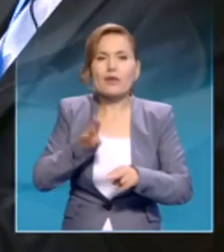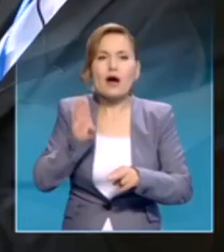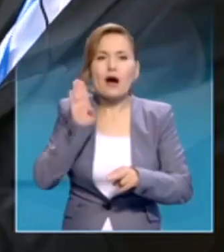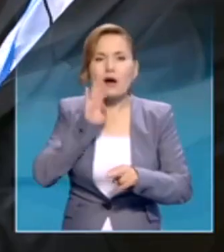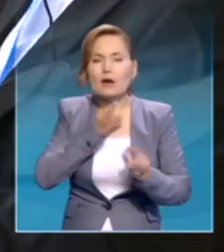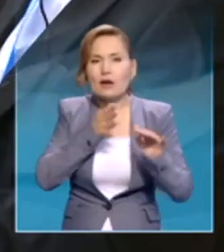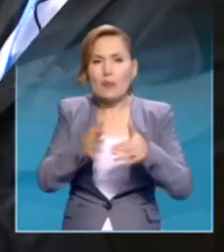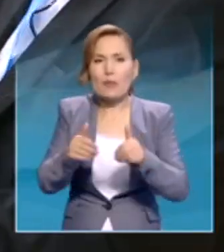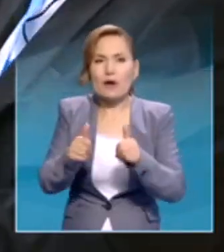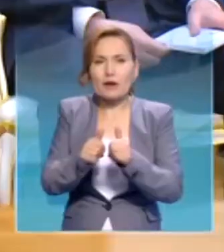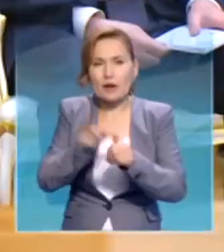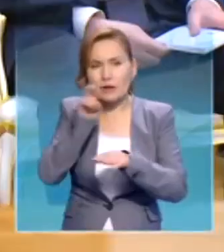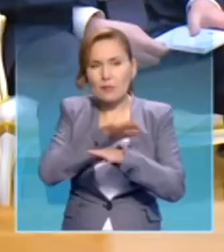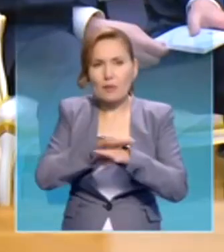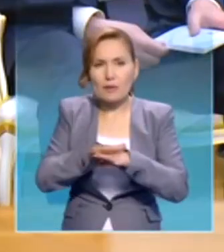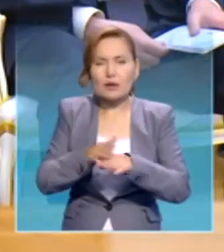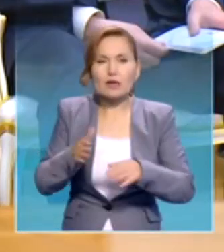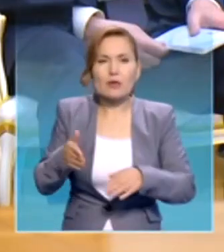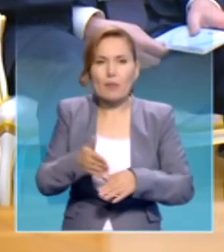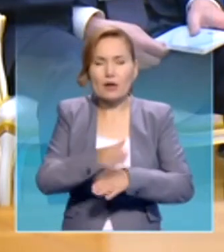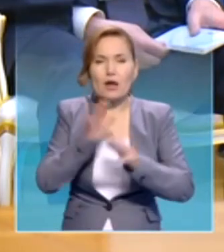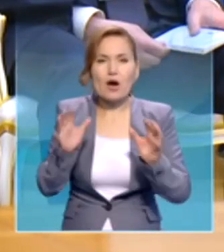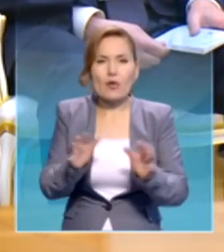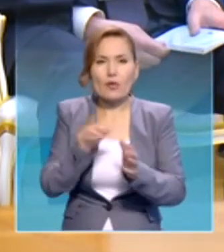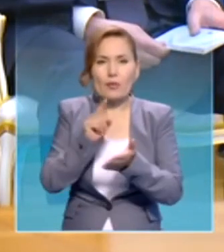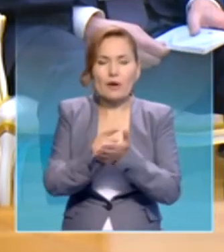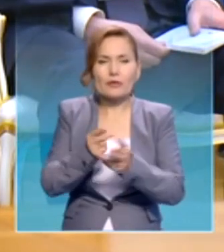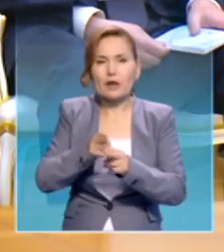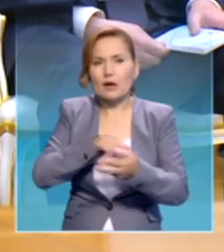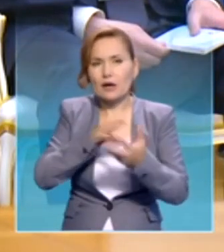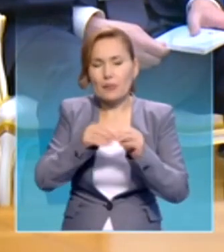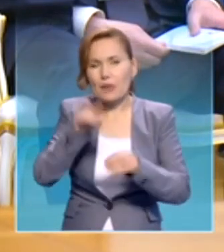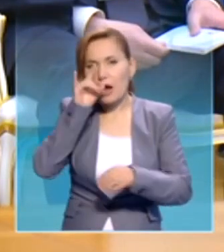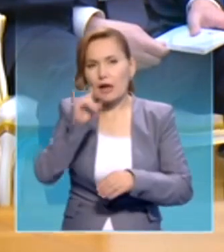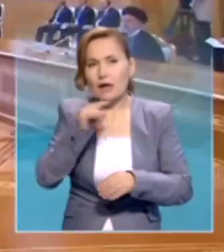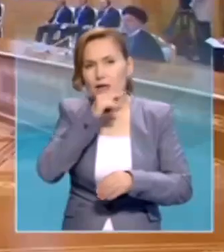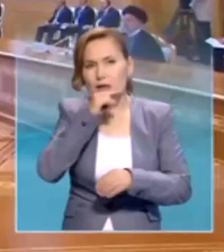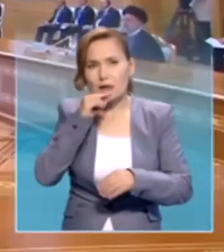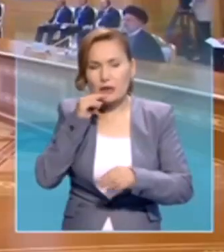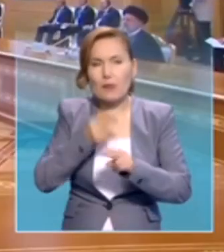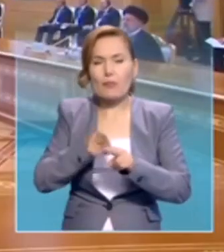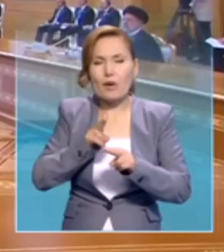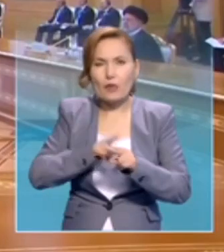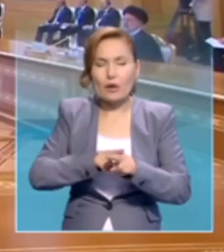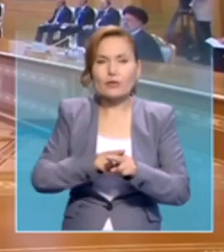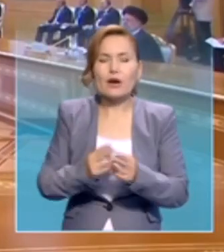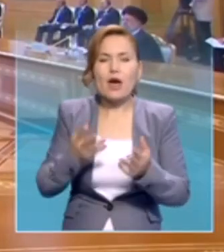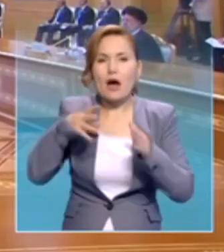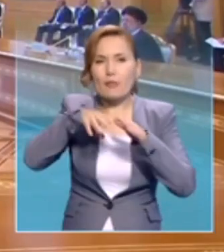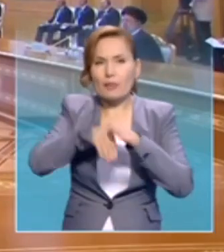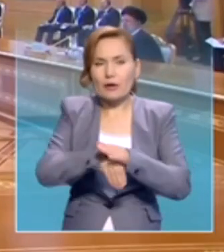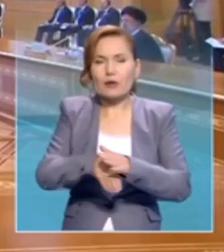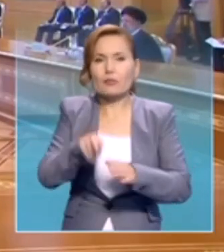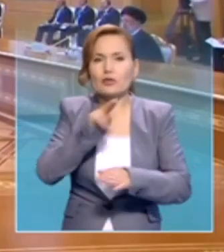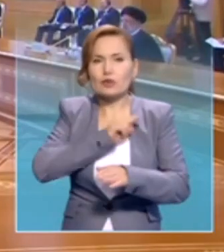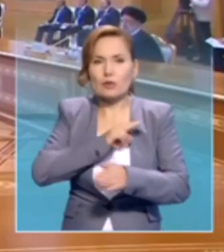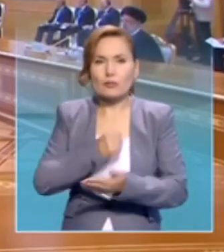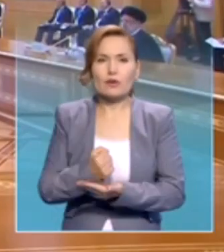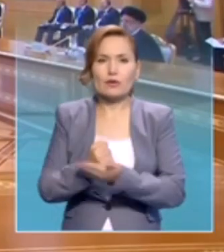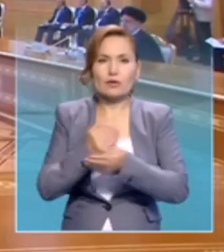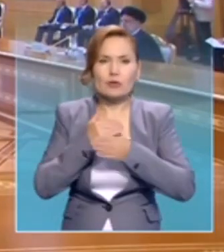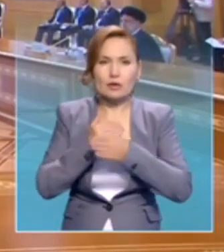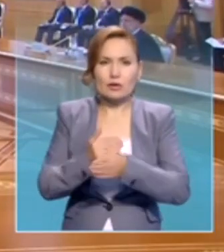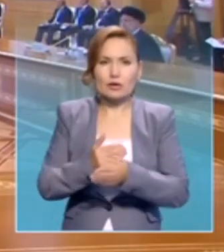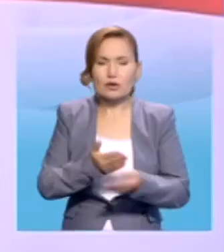ретінде қайта құру мәселесін қарастырып жатырмыз. Каспий маңындағы елдерді Қазақстан мен Ресейдің бастамасын қолдауға және осы іске жұмылуға